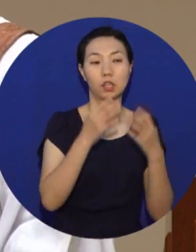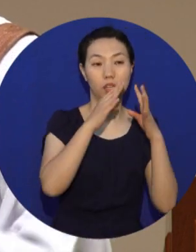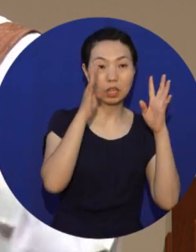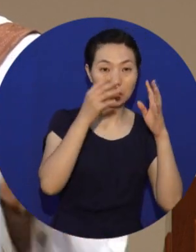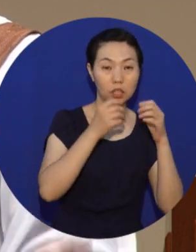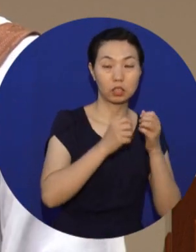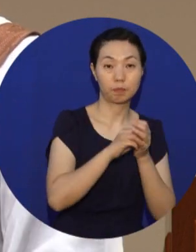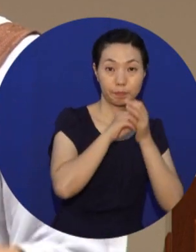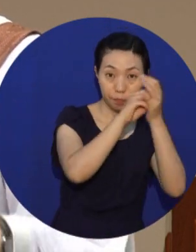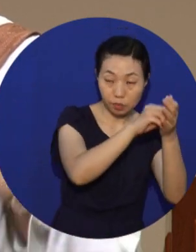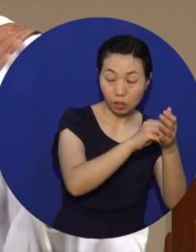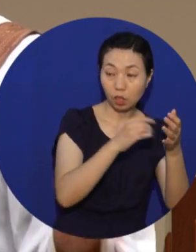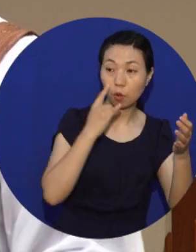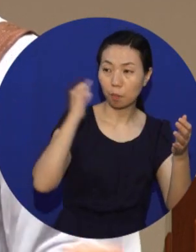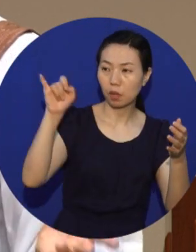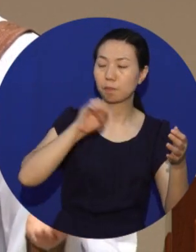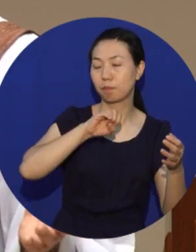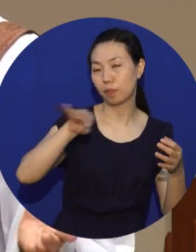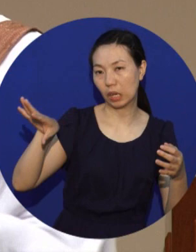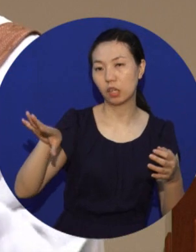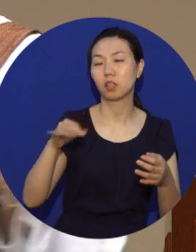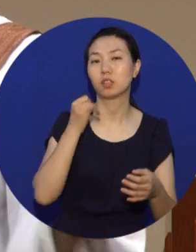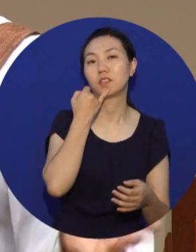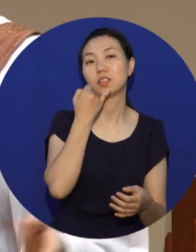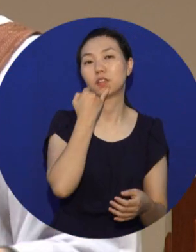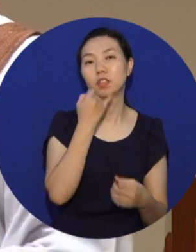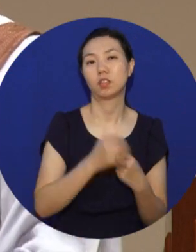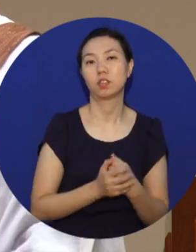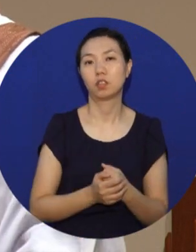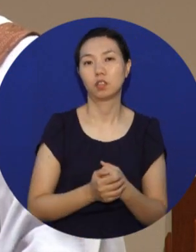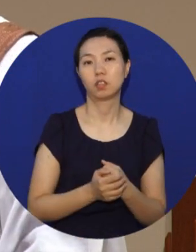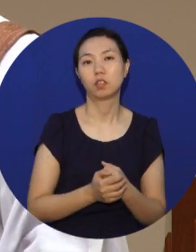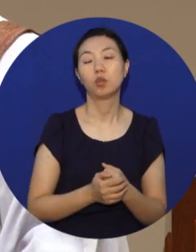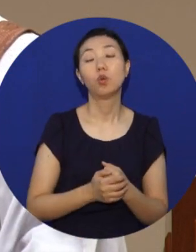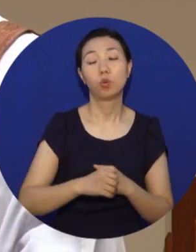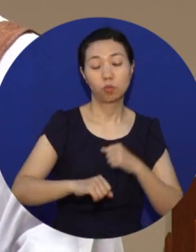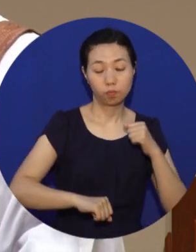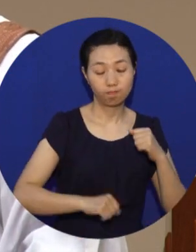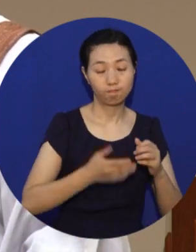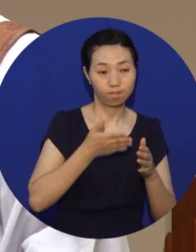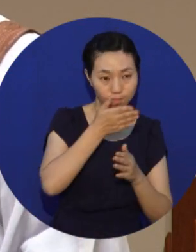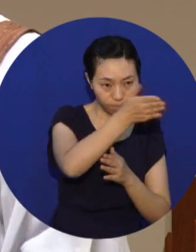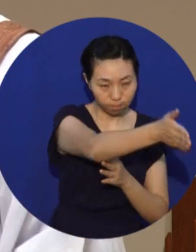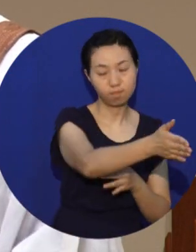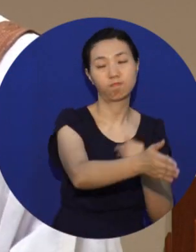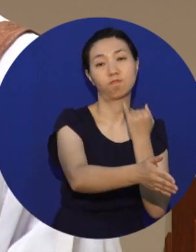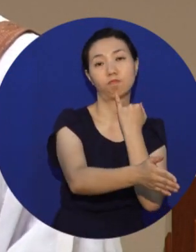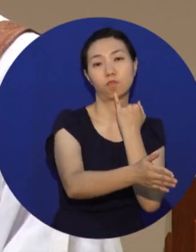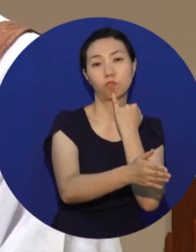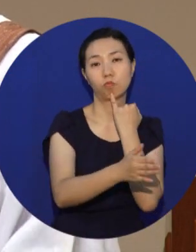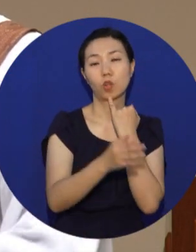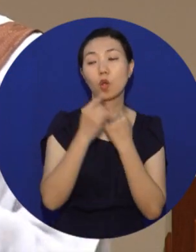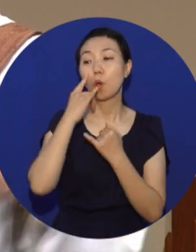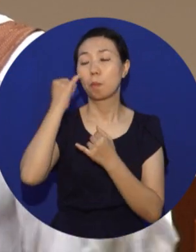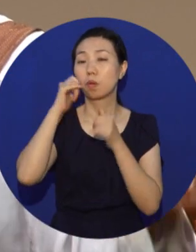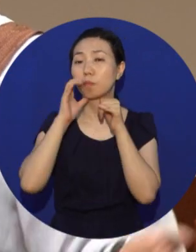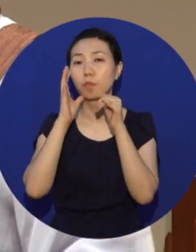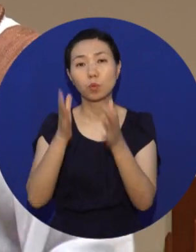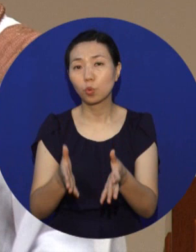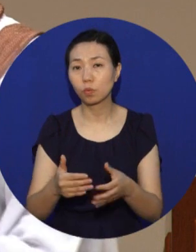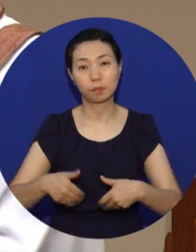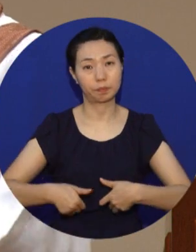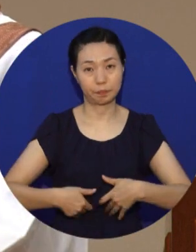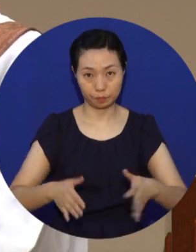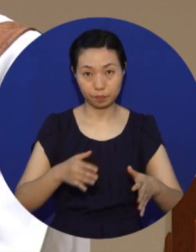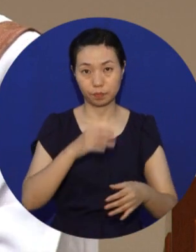저 이렇게 갑니다. 어머니 이렇게 가면 돼. 속일 필요는 없어. 그리고 또 그거 하면 뭐 어머니